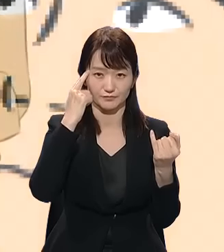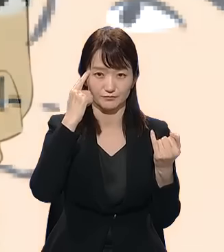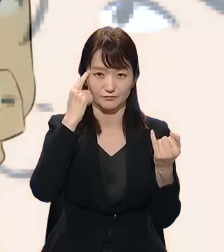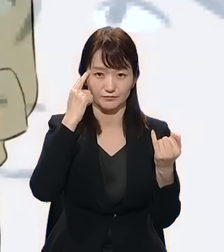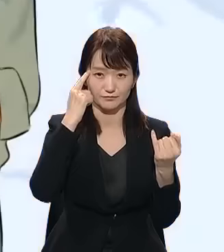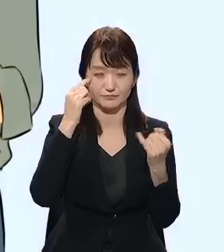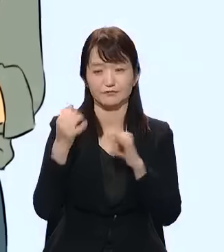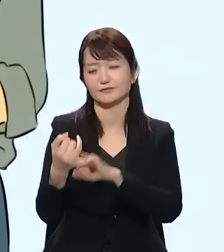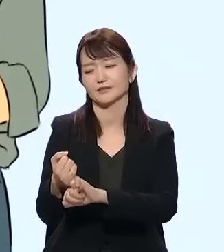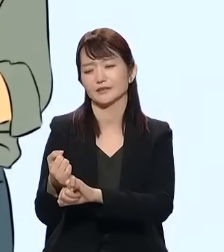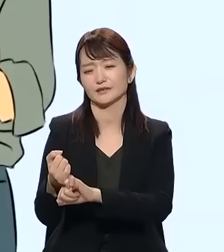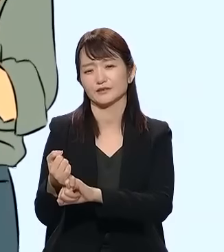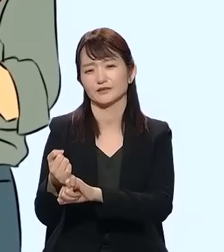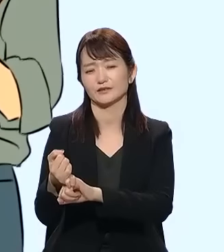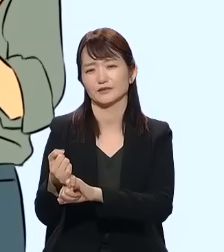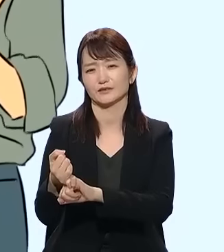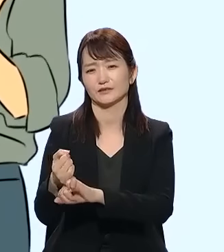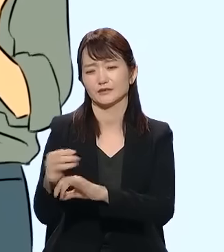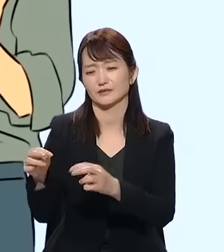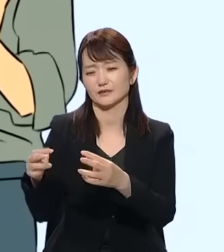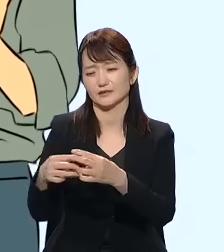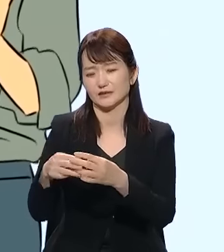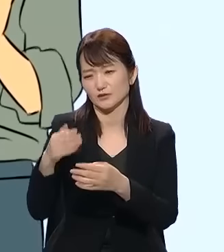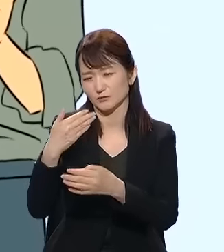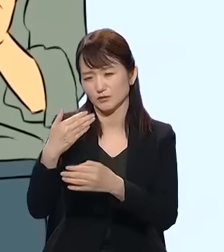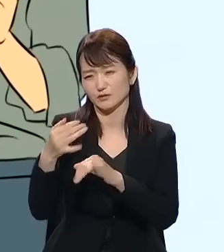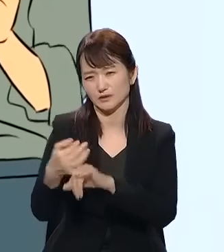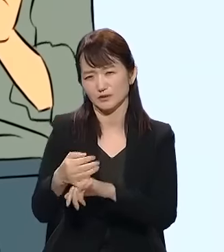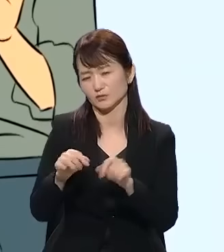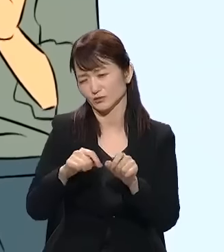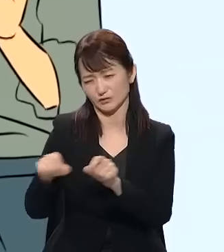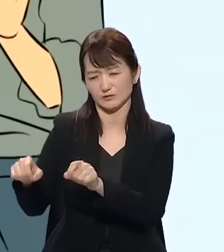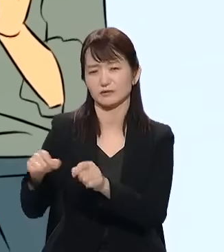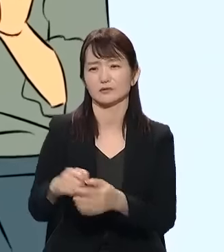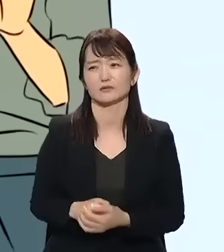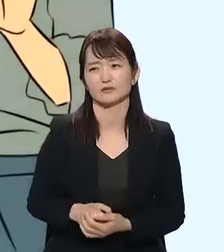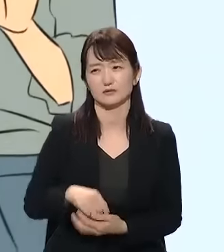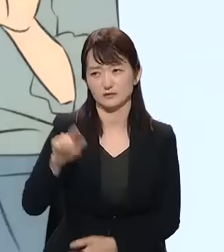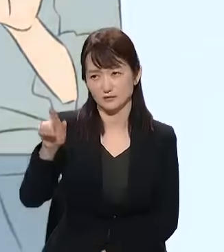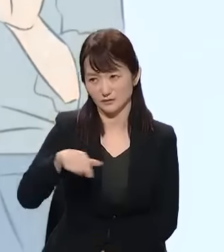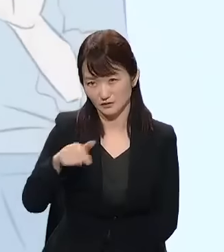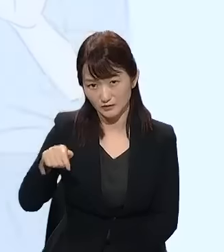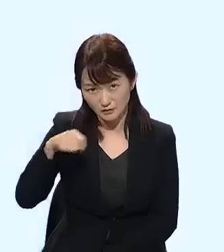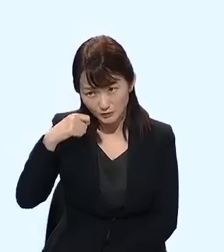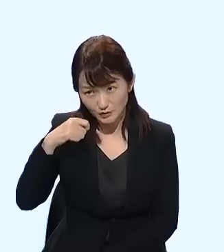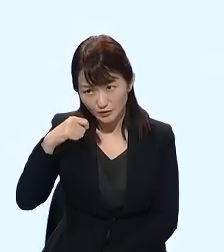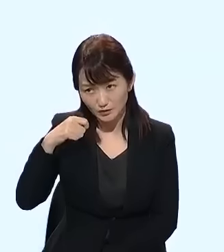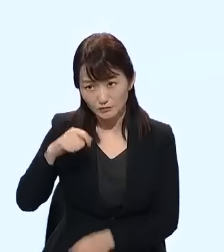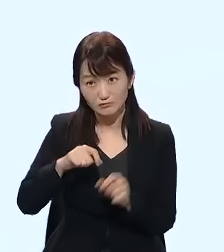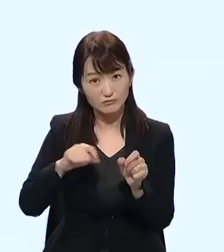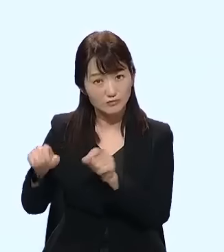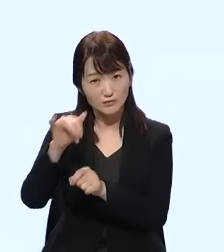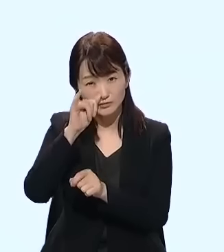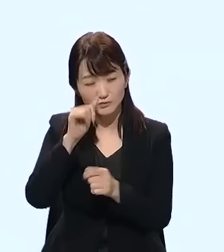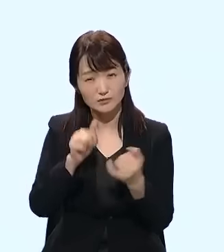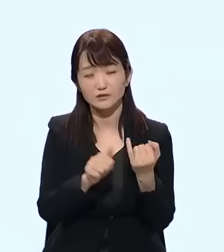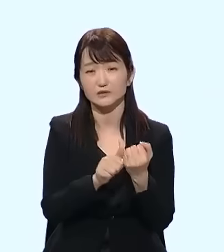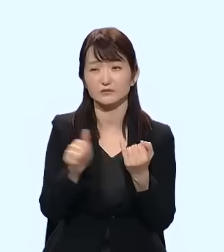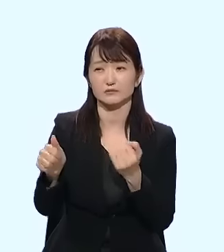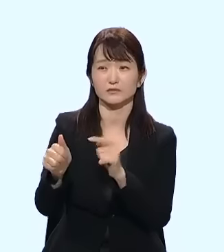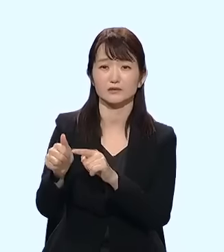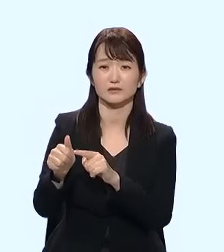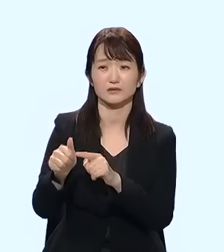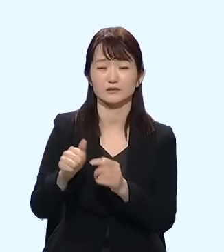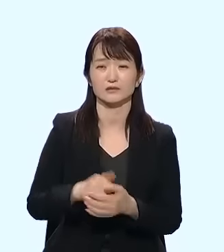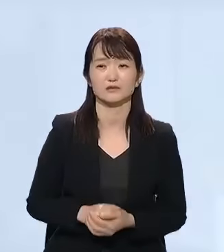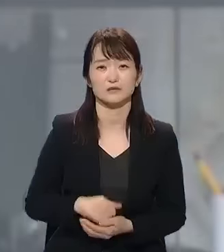약속 밀어 삼겹살 아니라 삼겹살에 뭐 한우를 먹기로 했다 가더라도 밀을 수 있지 않았을 그니까 남편분께서 앞으로